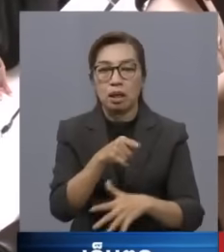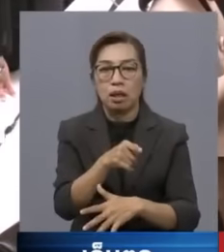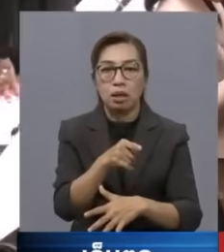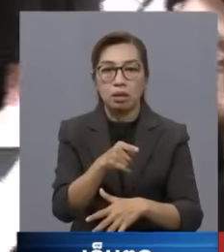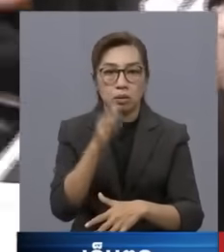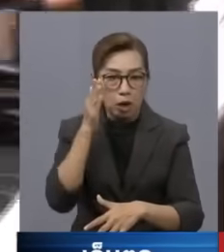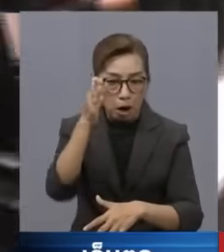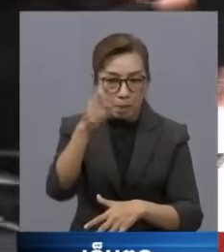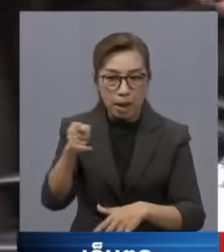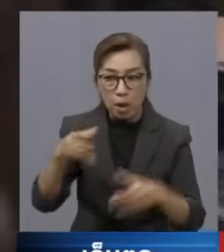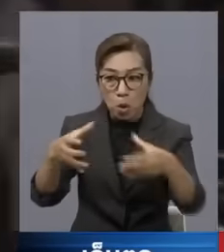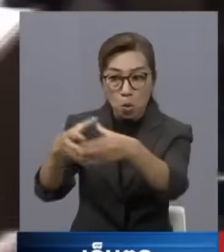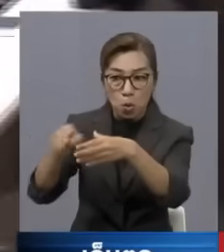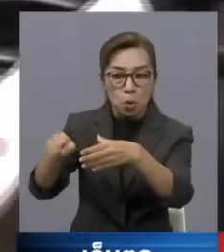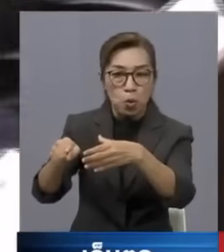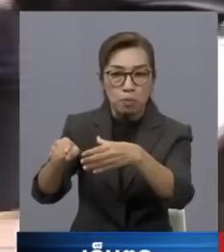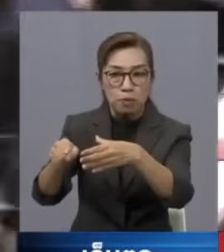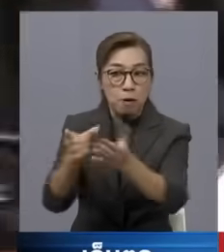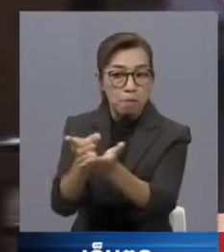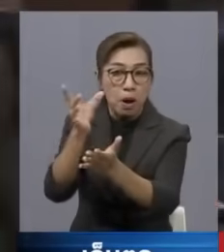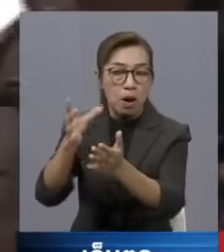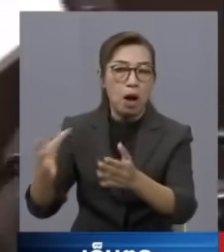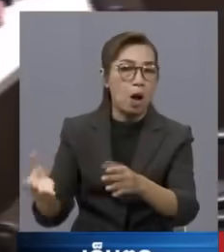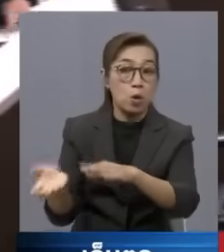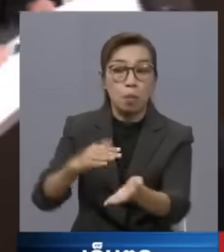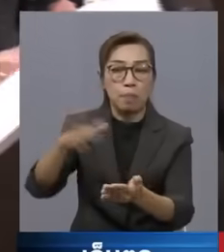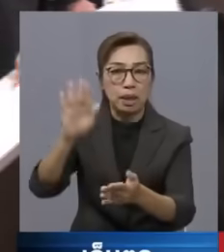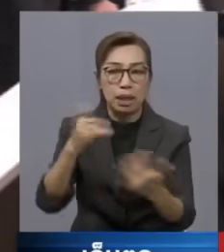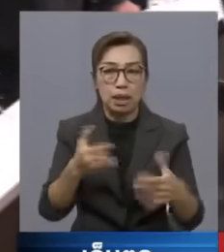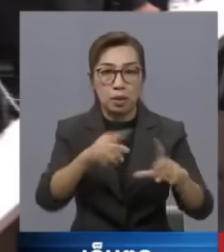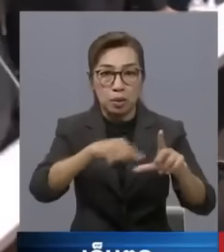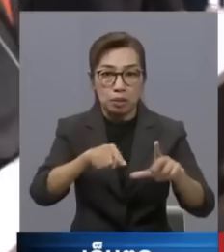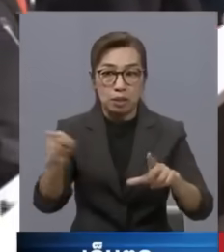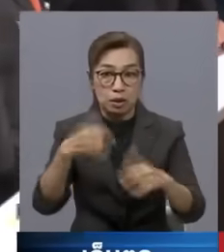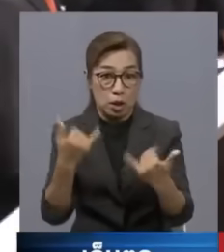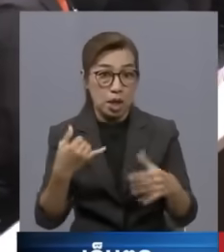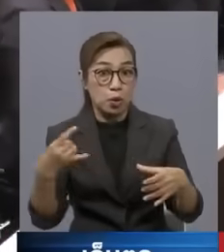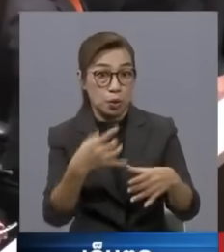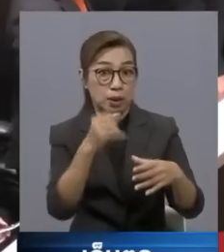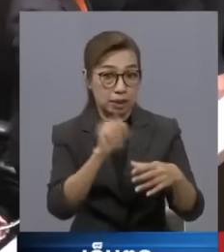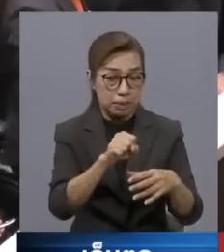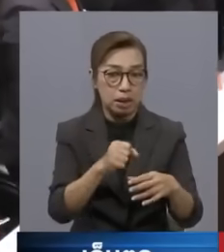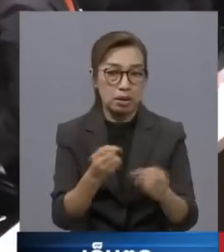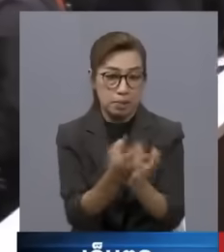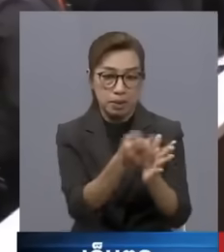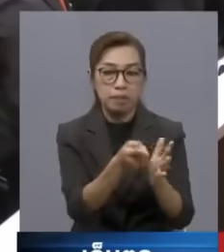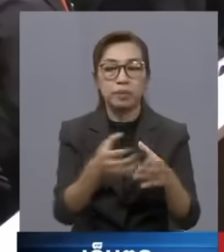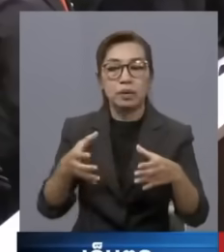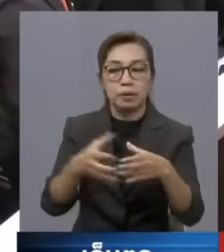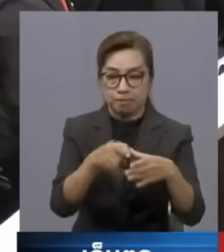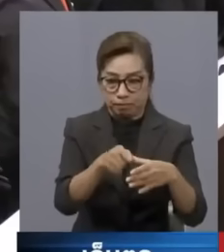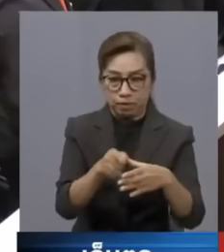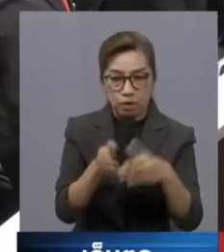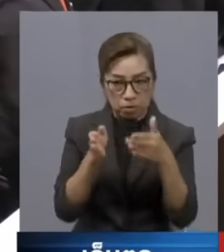เผด็จศึกพรรคขั้วตรงข้ามเอาคืนเกมการเมืองที่ตัวเองโดนกระทำโดยเฉพาะพรรคเพื่อไทย